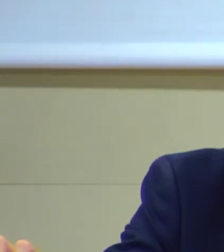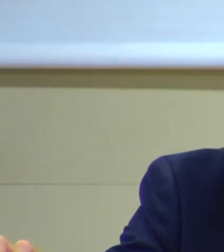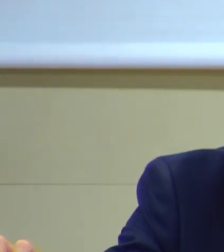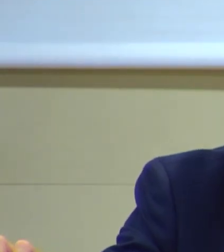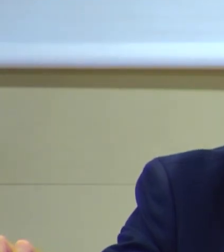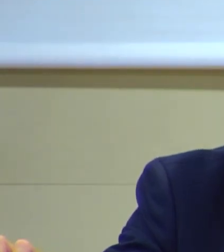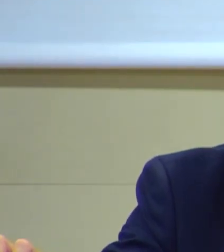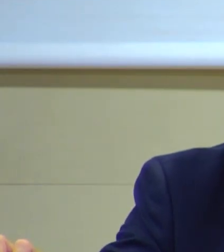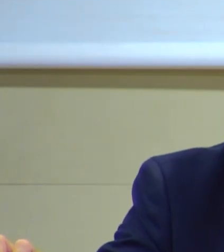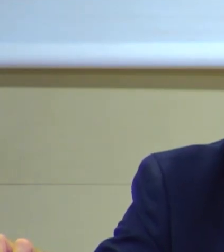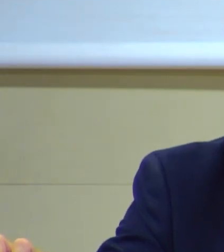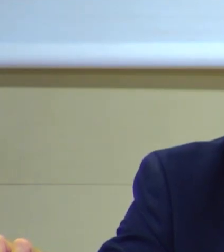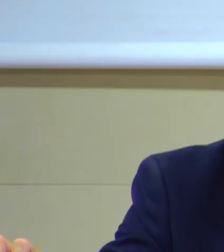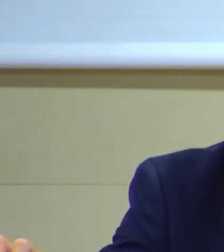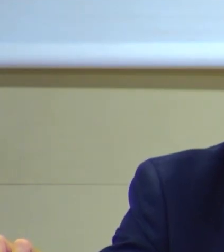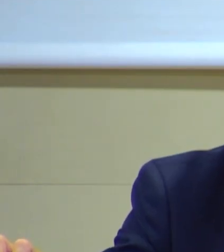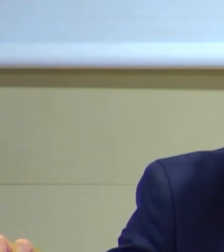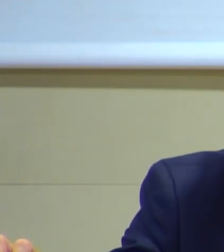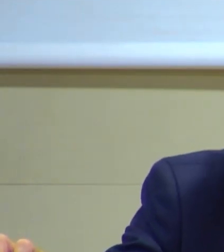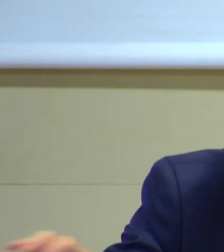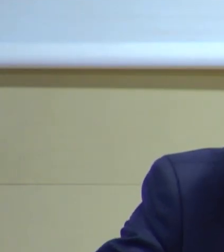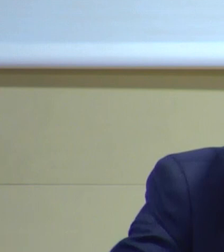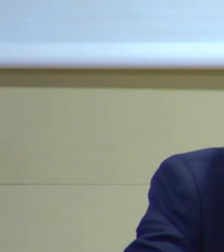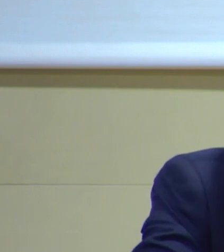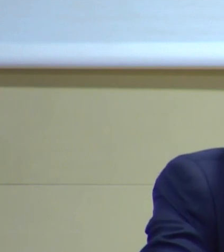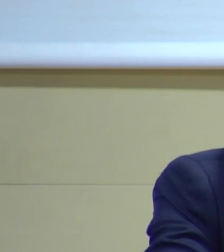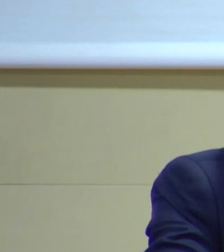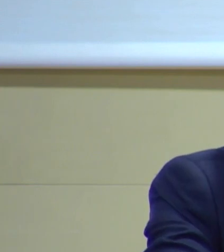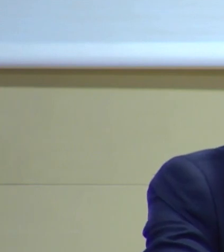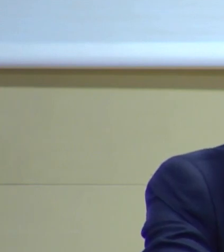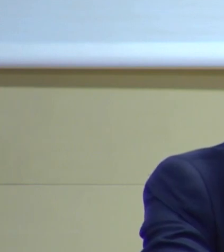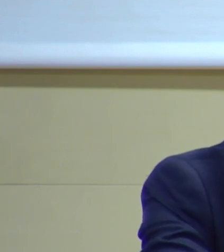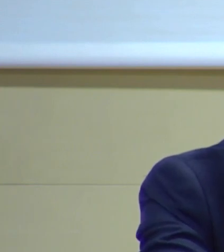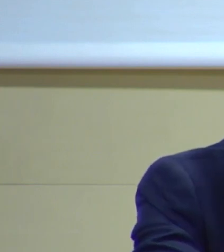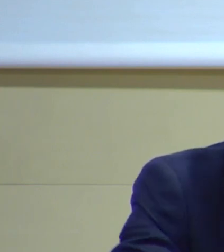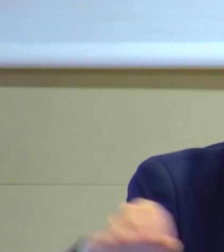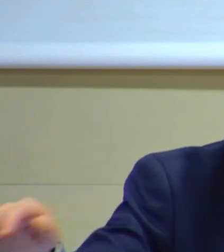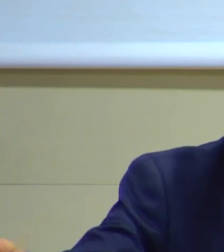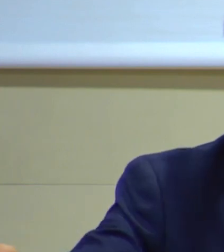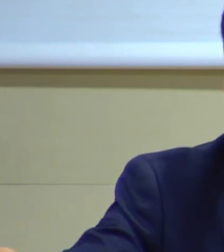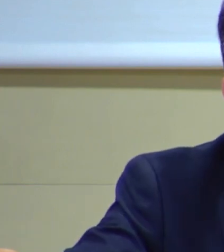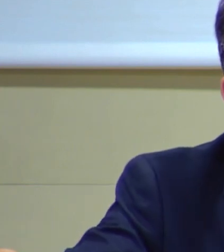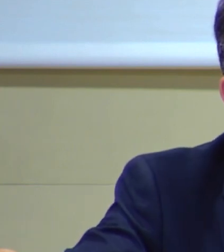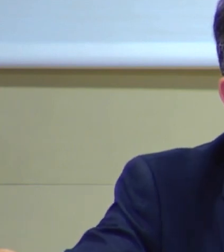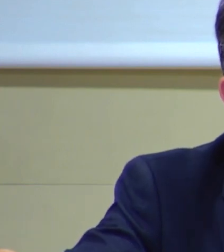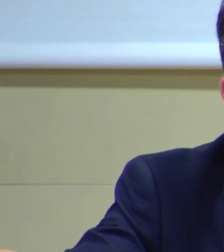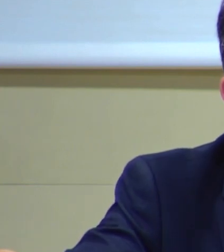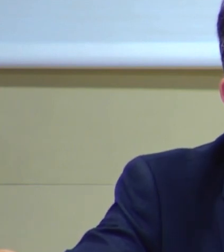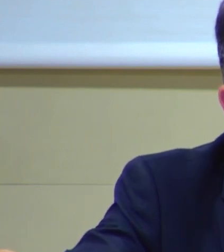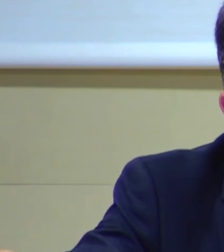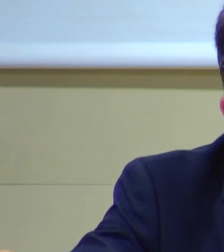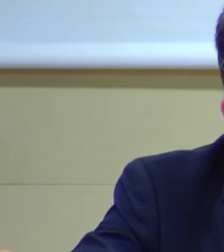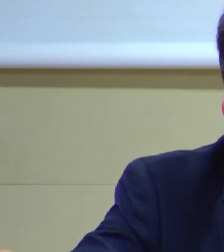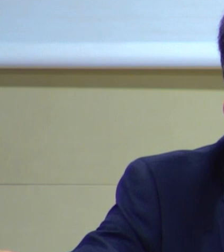je prends ça c'est vraiment de la finance du vocabulaire de la finance vous allez sur internet vous avez trouvé ça avec le moteur de recherche ou que